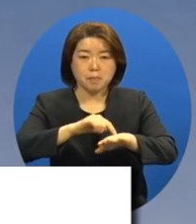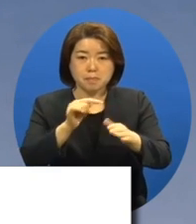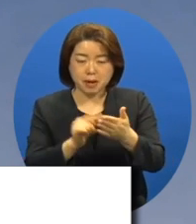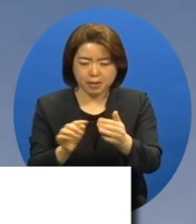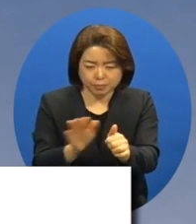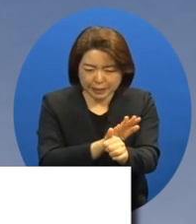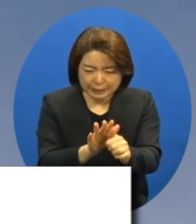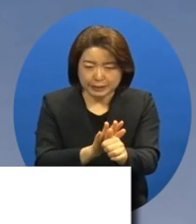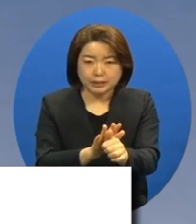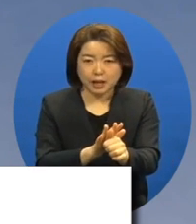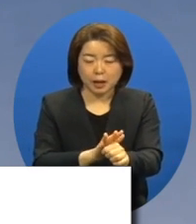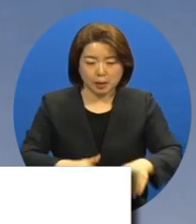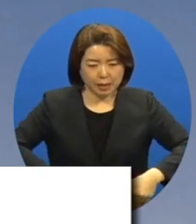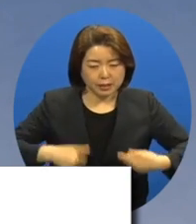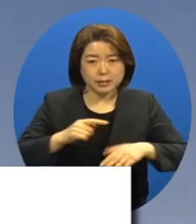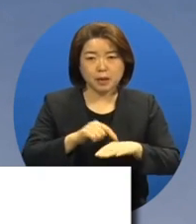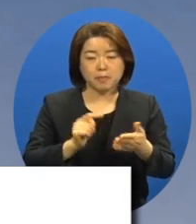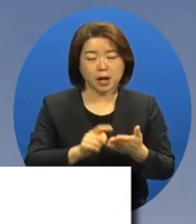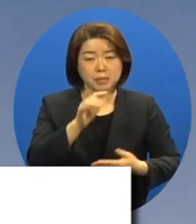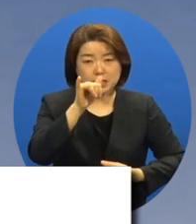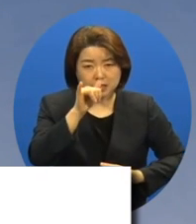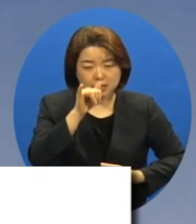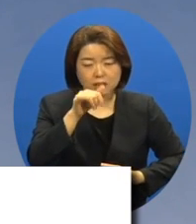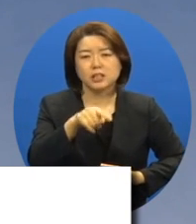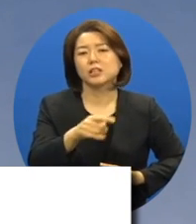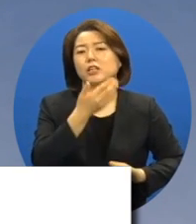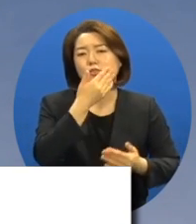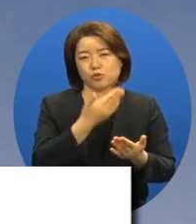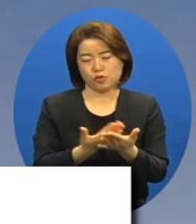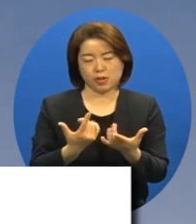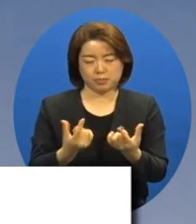마음이 있는가 많은 것들입니다